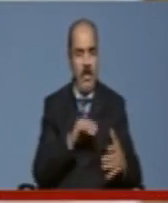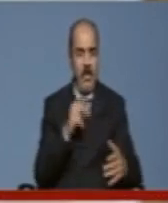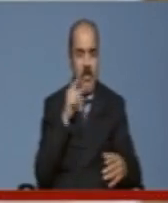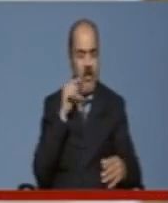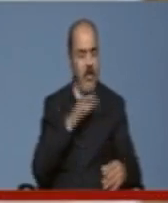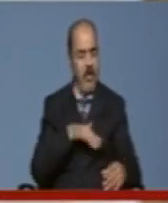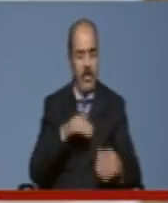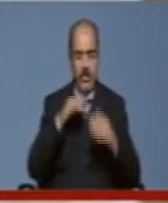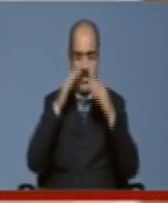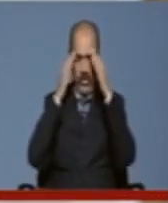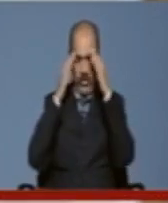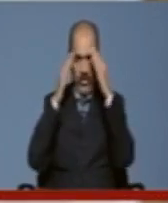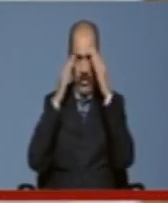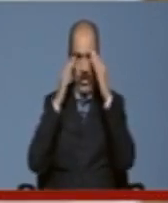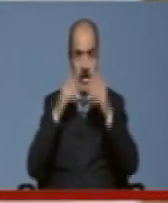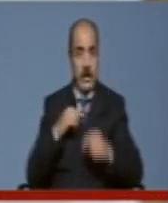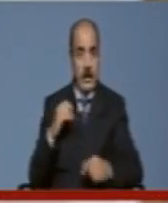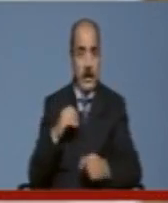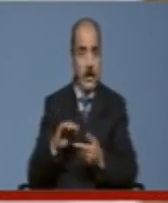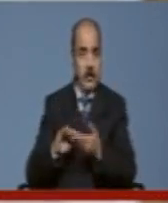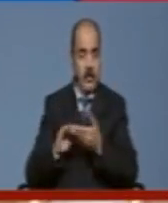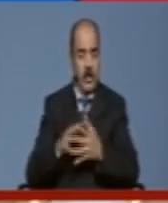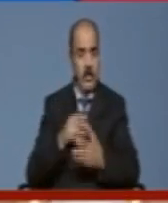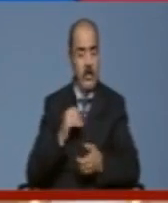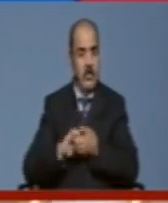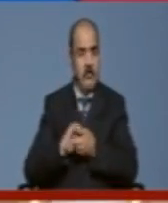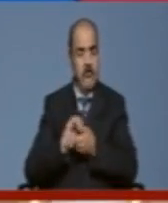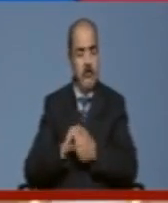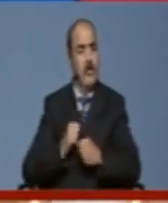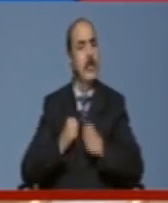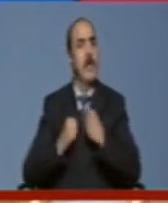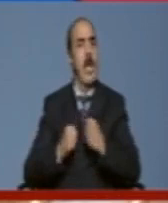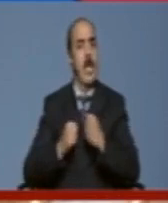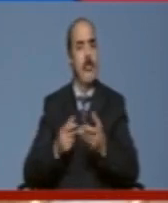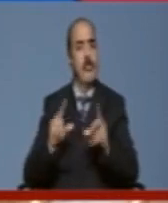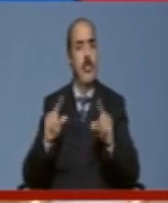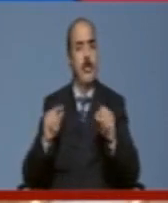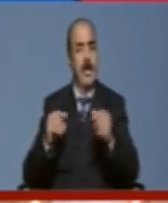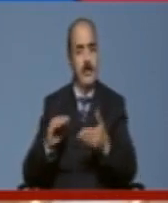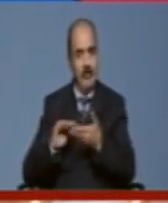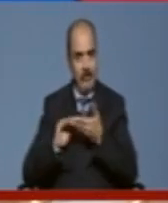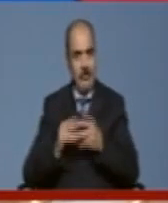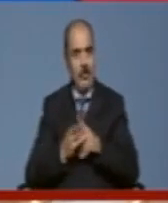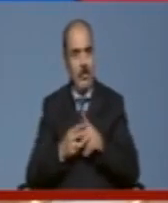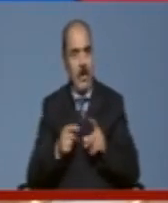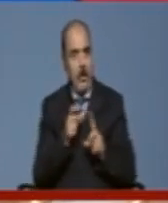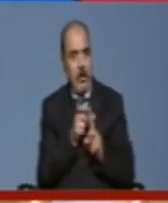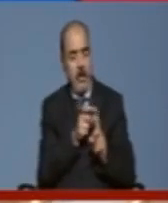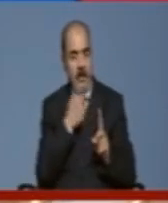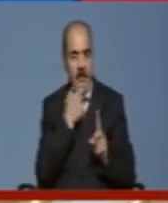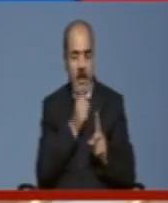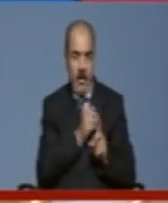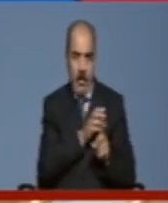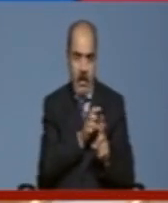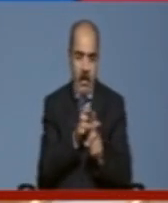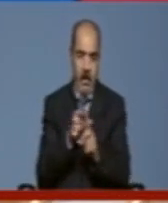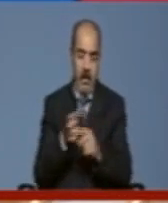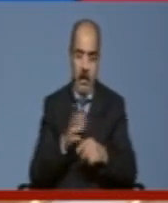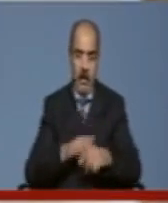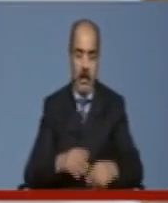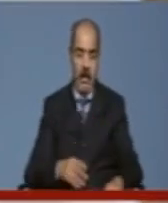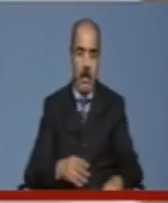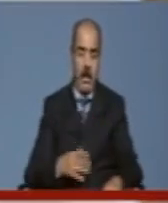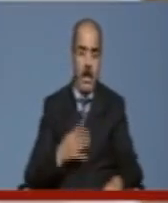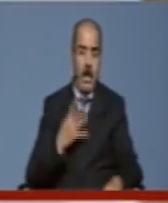وأشكركم كذلك على التعاون الممتاز لحماية مواطنينا. هناك